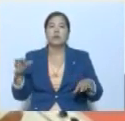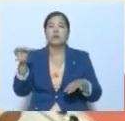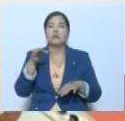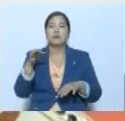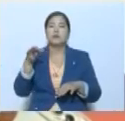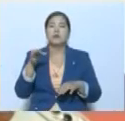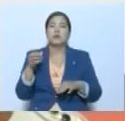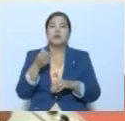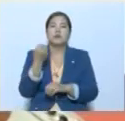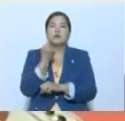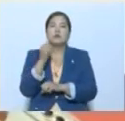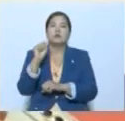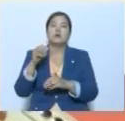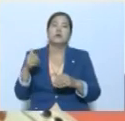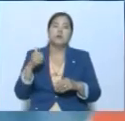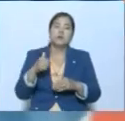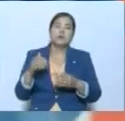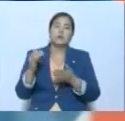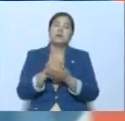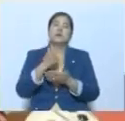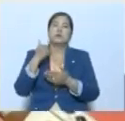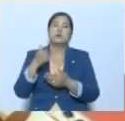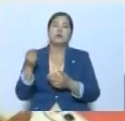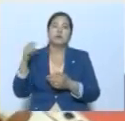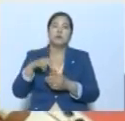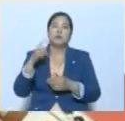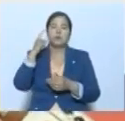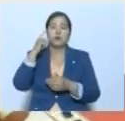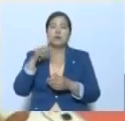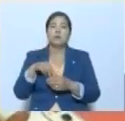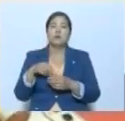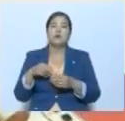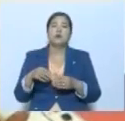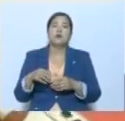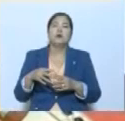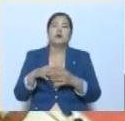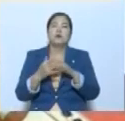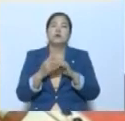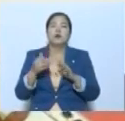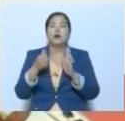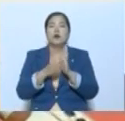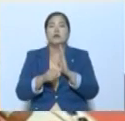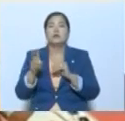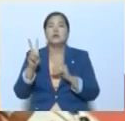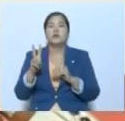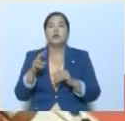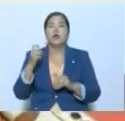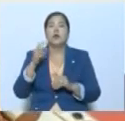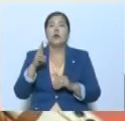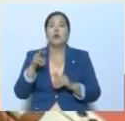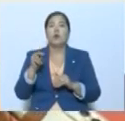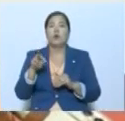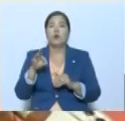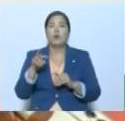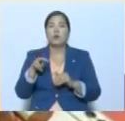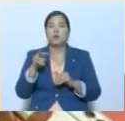қорғап жақсы жетістікпен келеді деп есептеймін. Аудан қалада 62 қазіргі жағдайда экологтардың табиғатты аяла